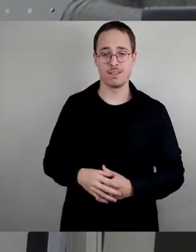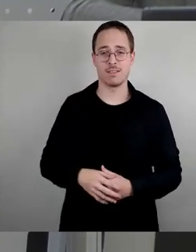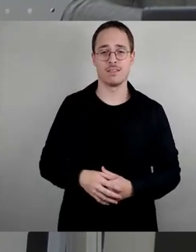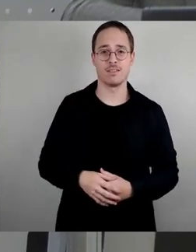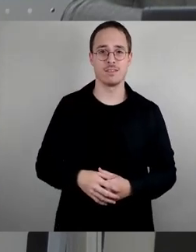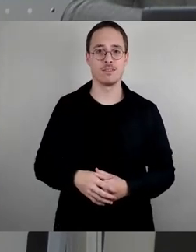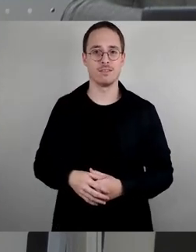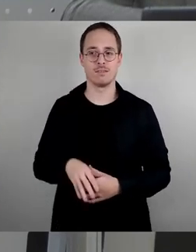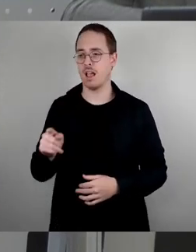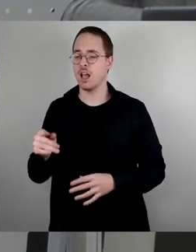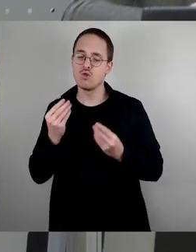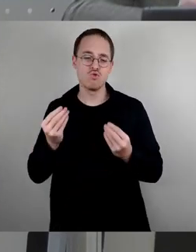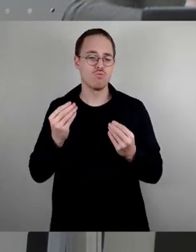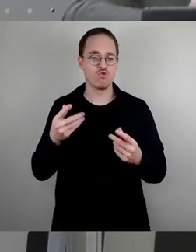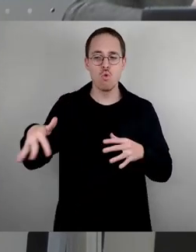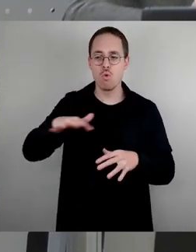wo wir ins Untermaß reingehen müssen, wo wir uns